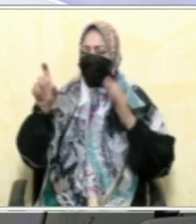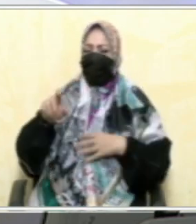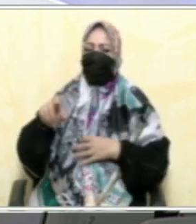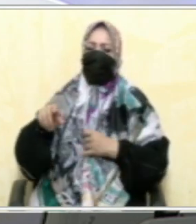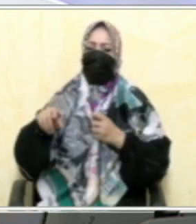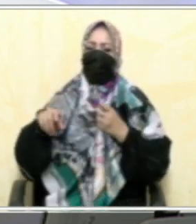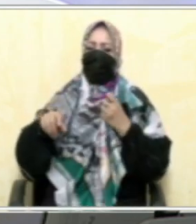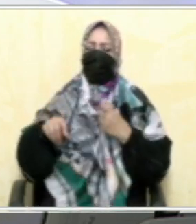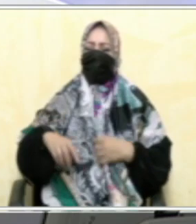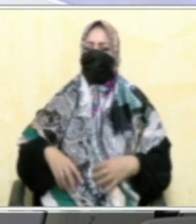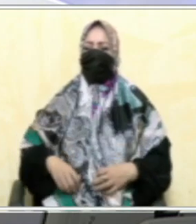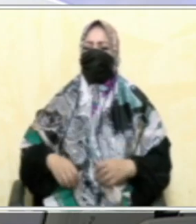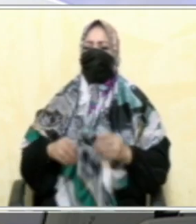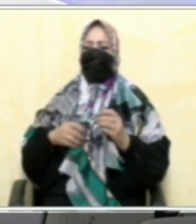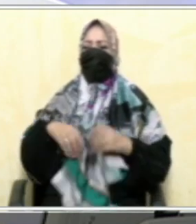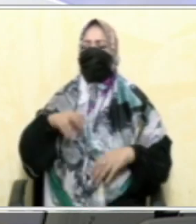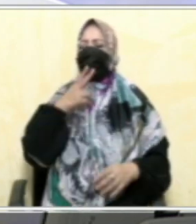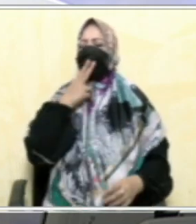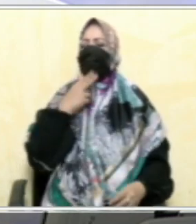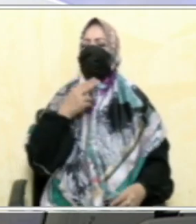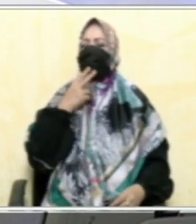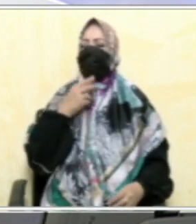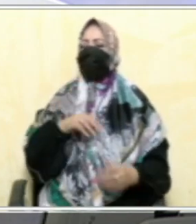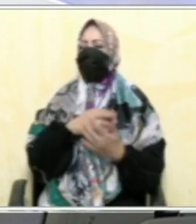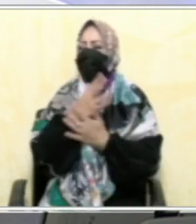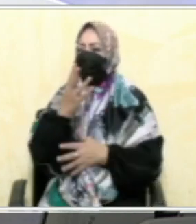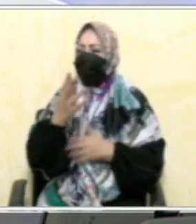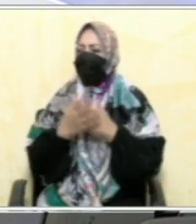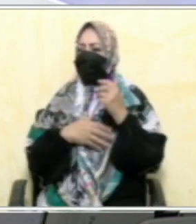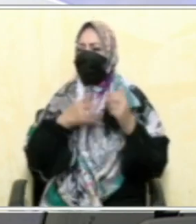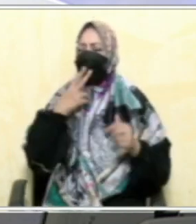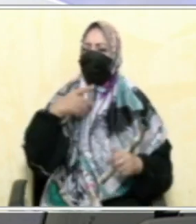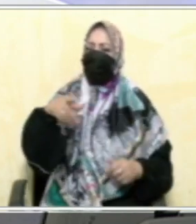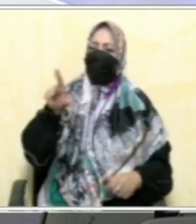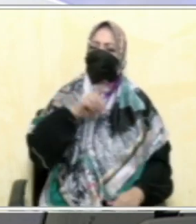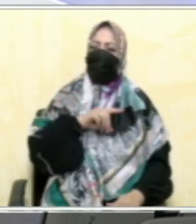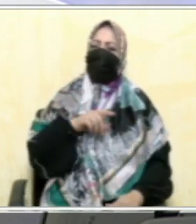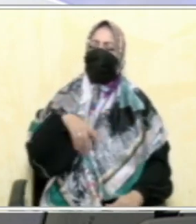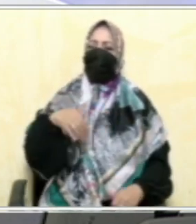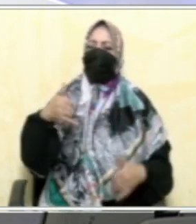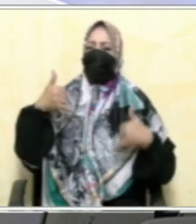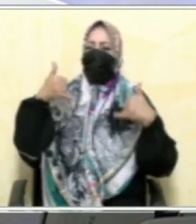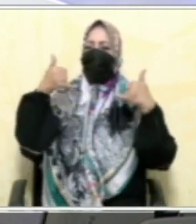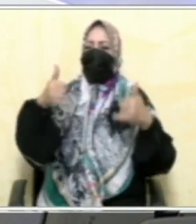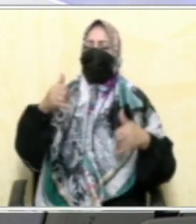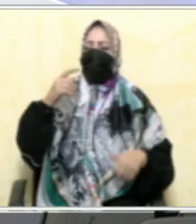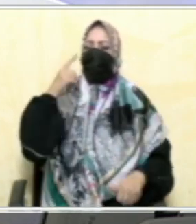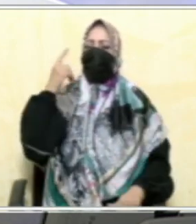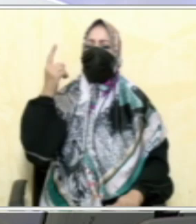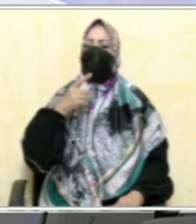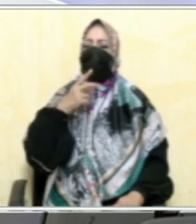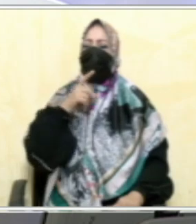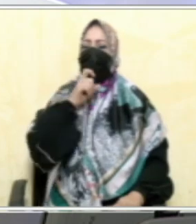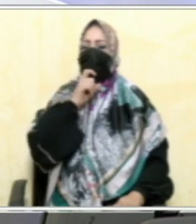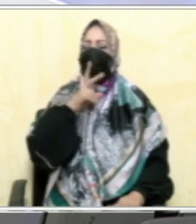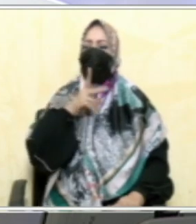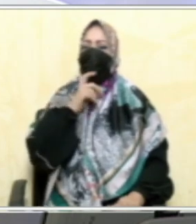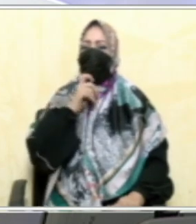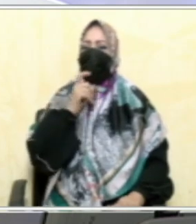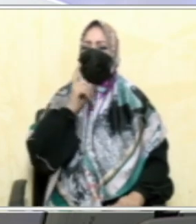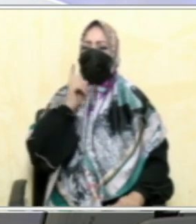يعني كانت لبعضهم تغريدات وتعليقات وقالوا: هذا دين النظافة، وجدوا مراحيض ووجدوا